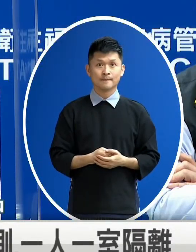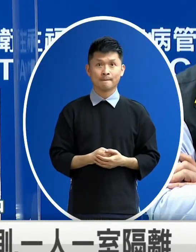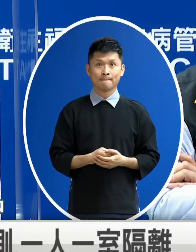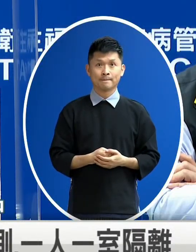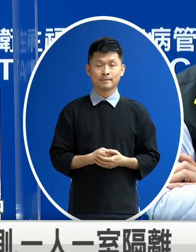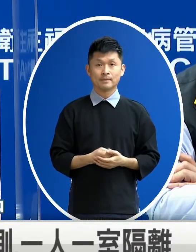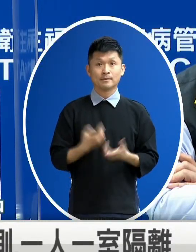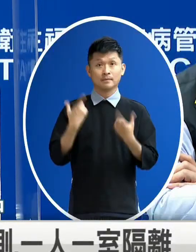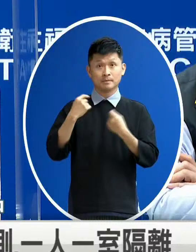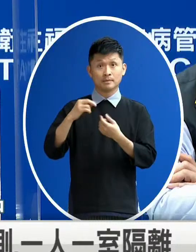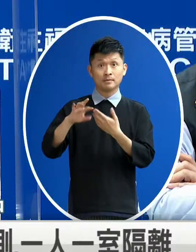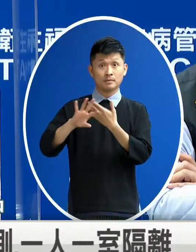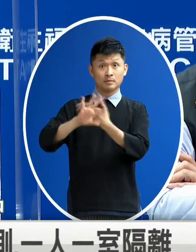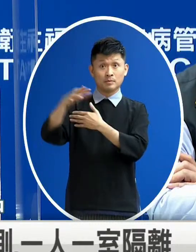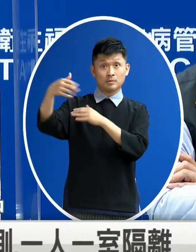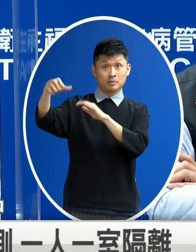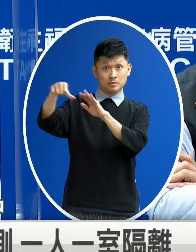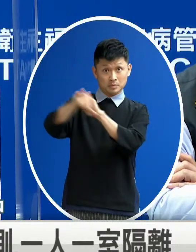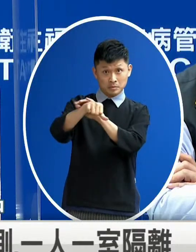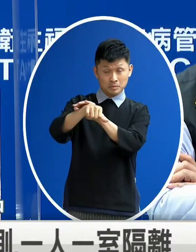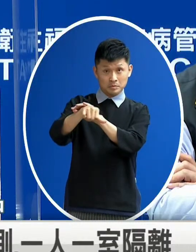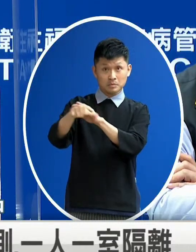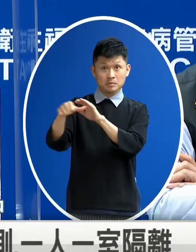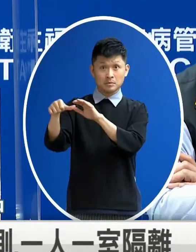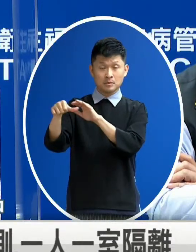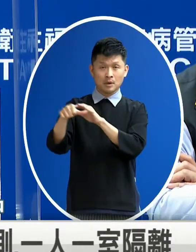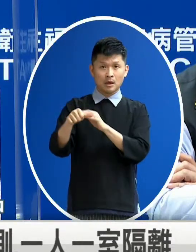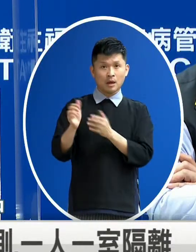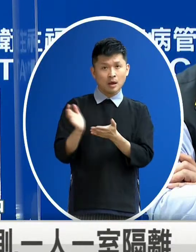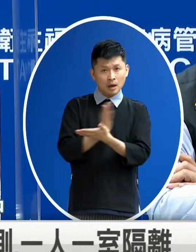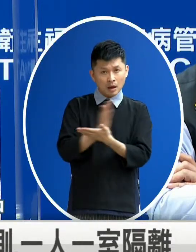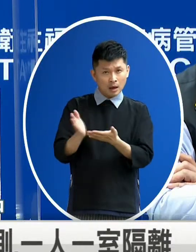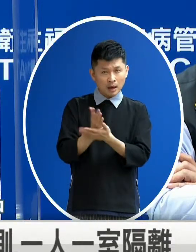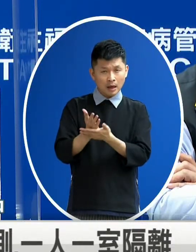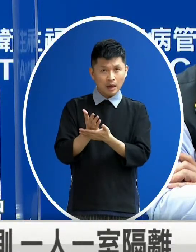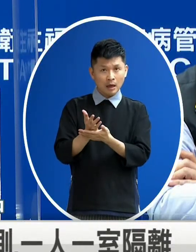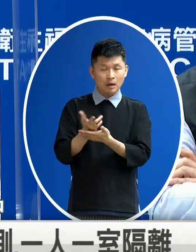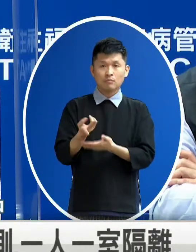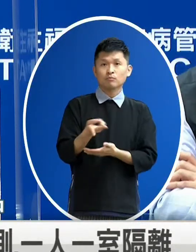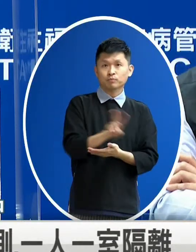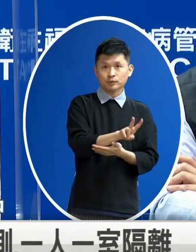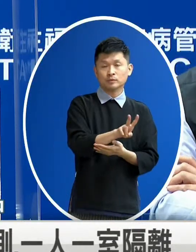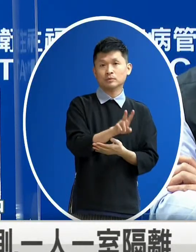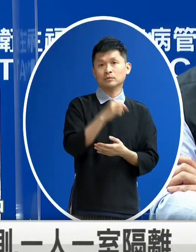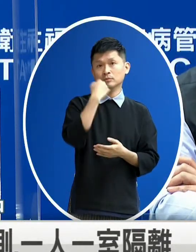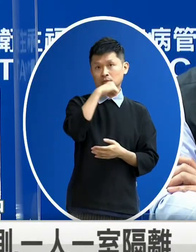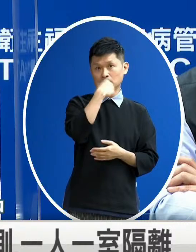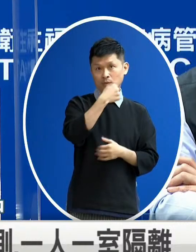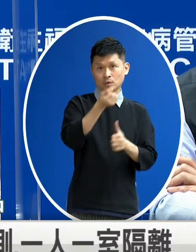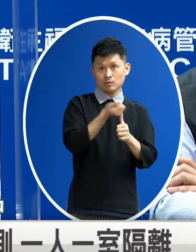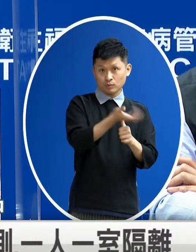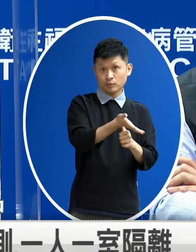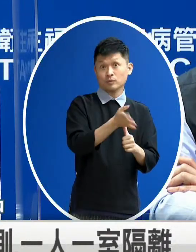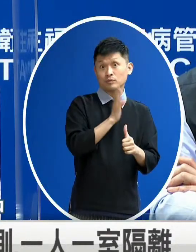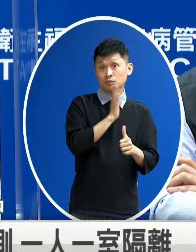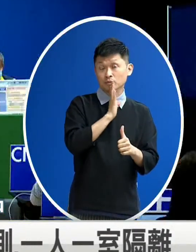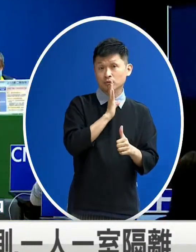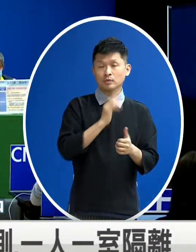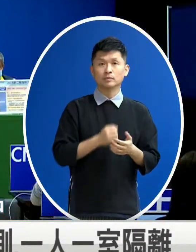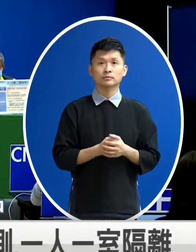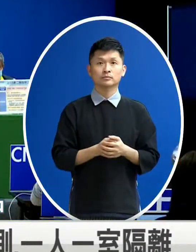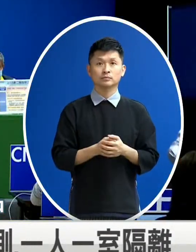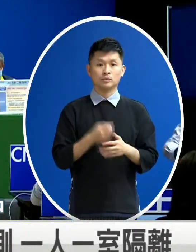这个境外移入判入是本土的几个在旅馆里面所发生的案例，我们是不是请罗